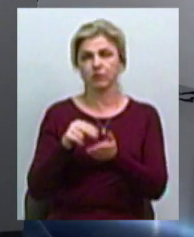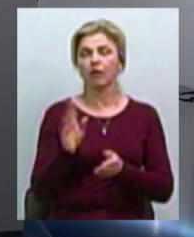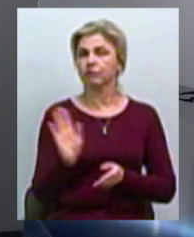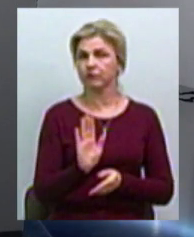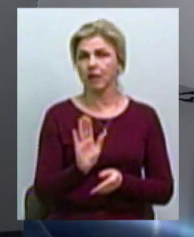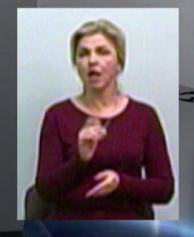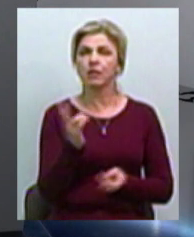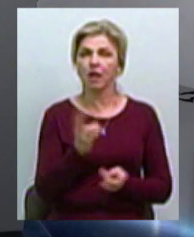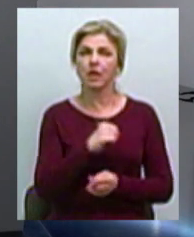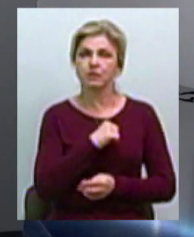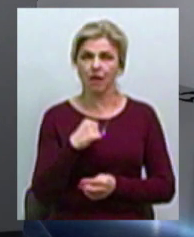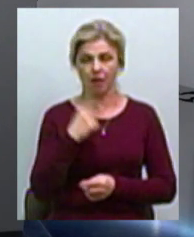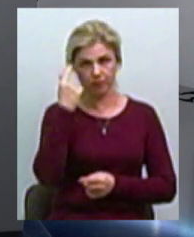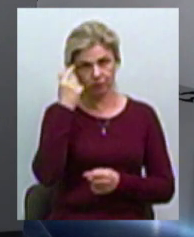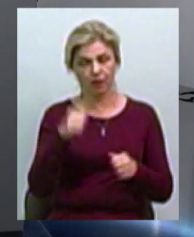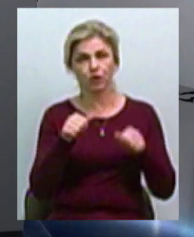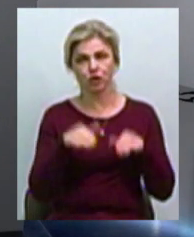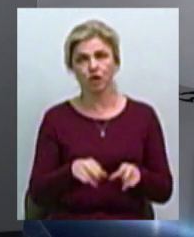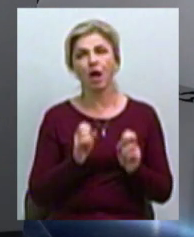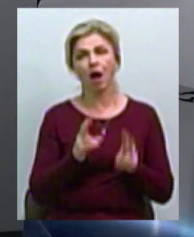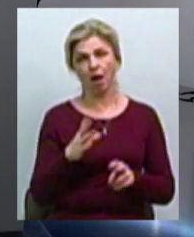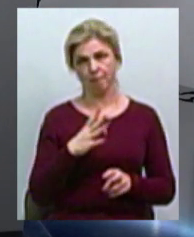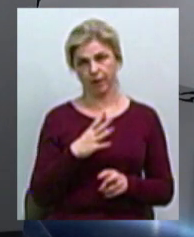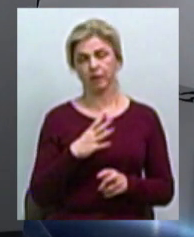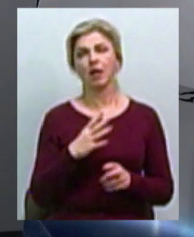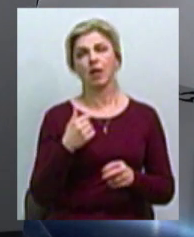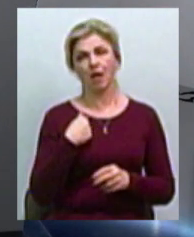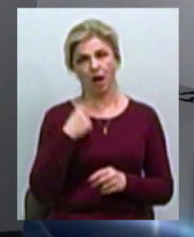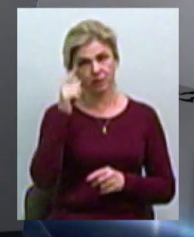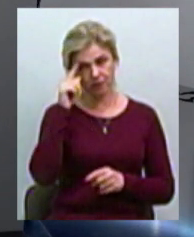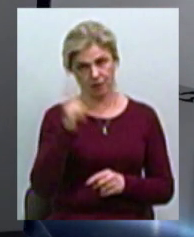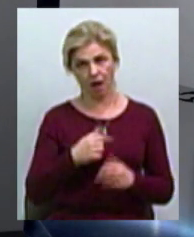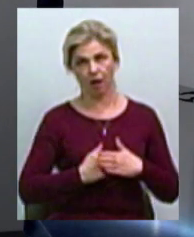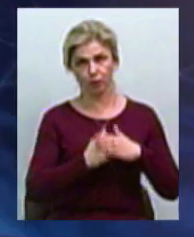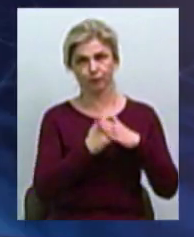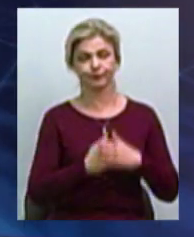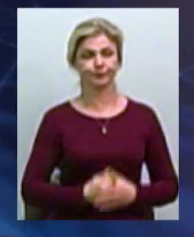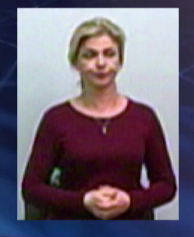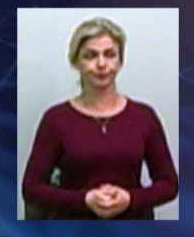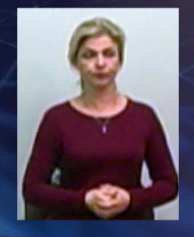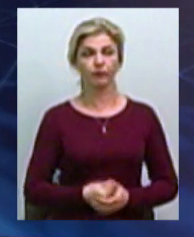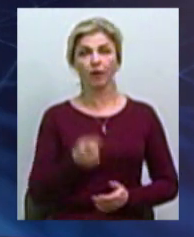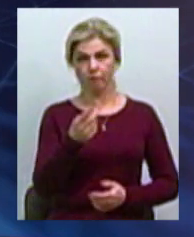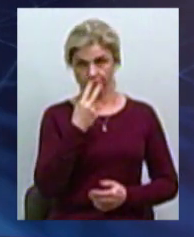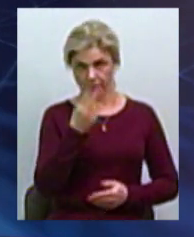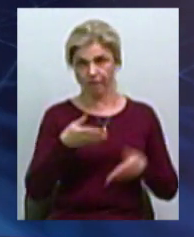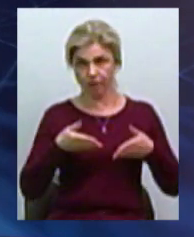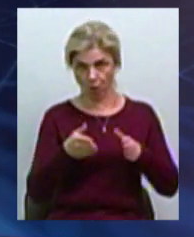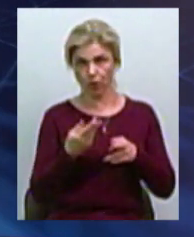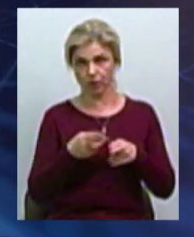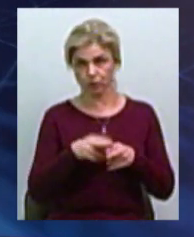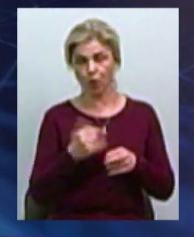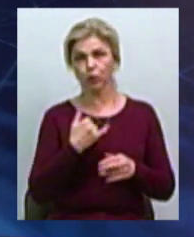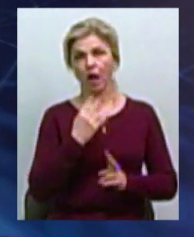рішення, як мені робити, на підставі того, що я знаю. Ви бачите рух у цьому напрямку? Я бачу рух у цьому напрямку. У нас